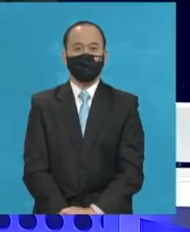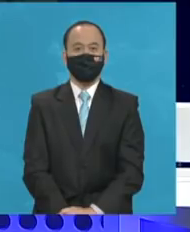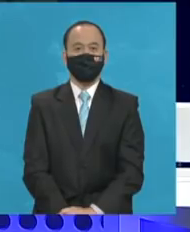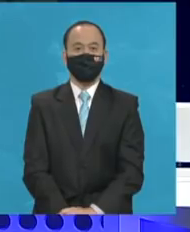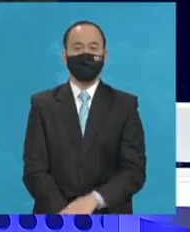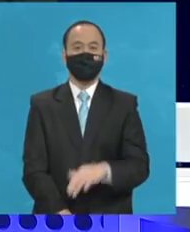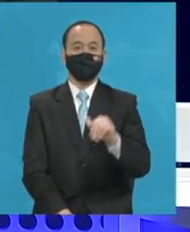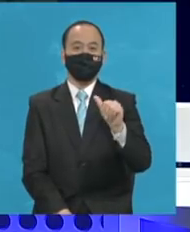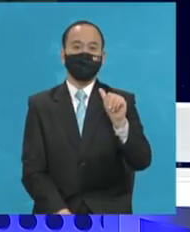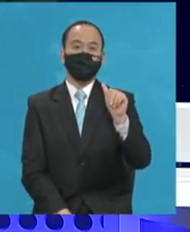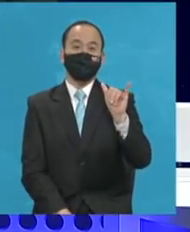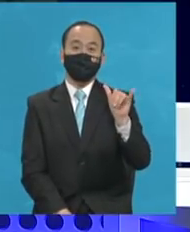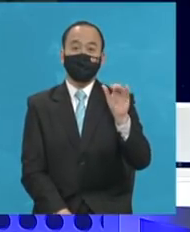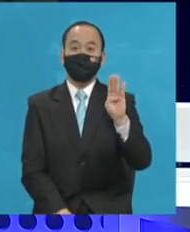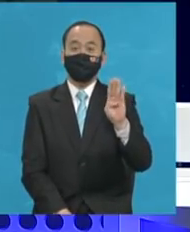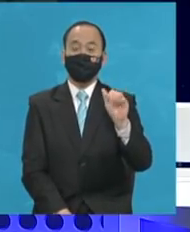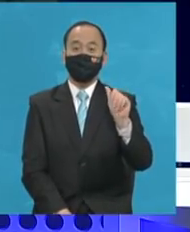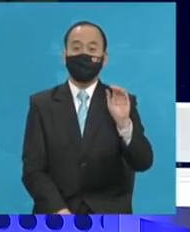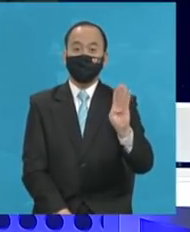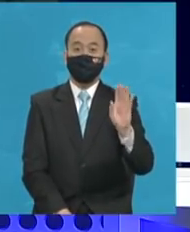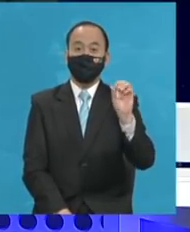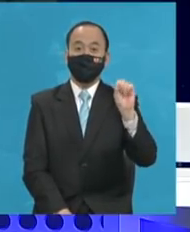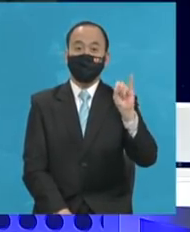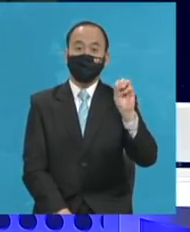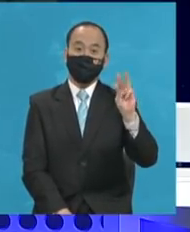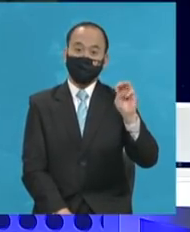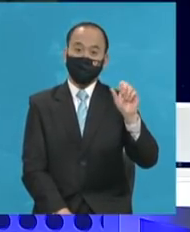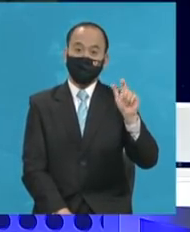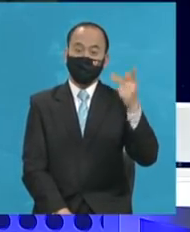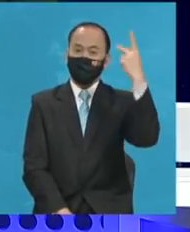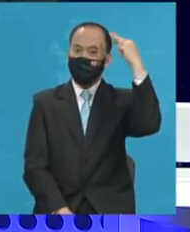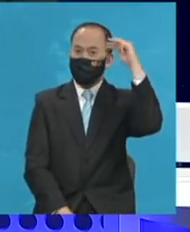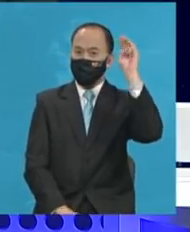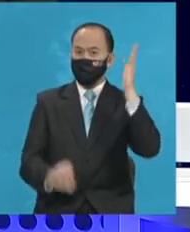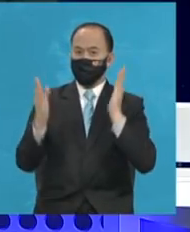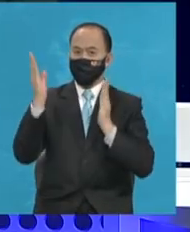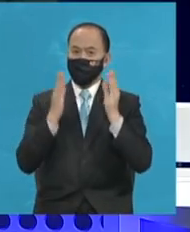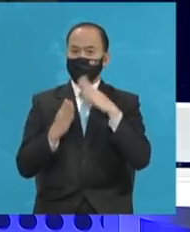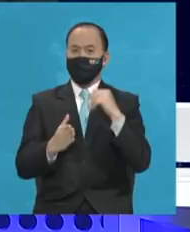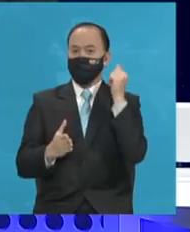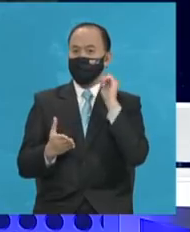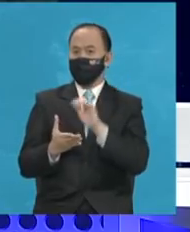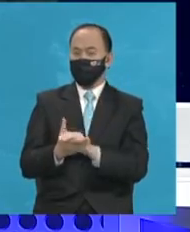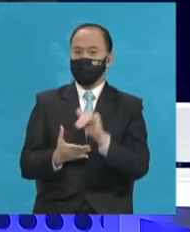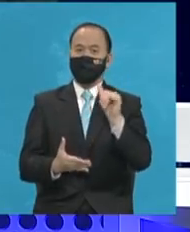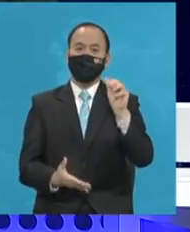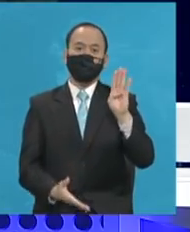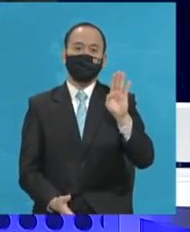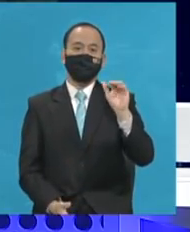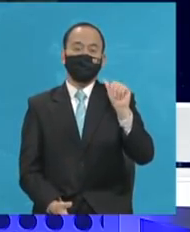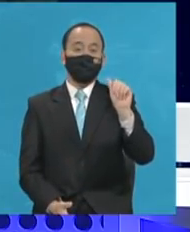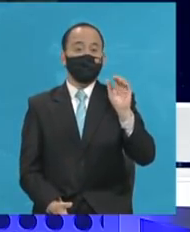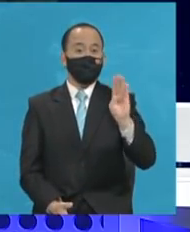Hai yang amat berhormat dato.sri Ismail Sabri account Perdana Menteri Malaysia dan istri yang amat berbahagia